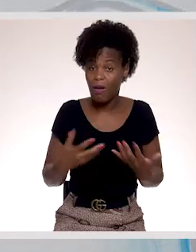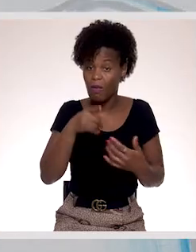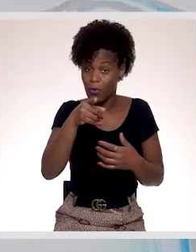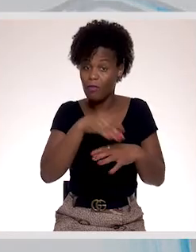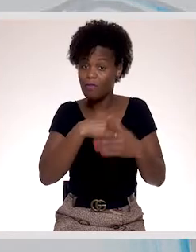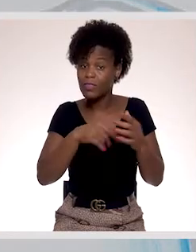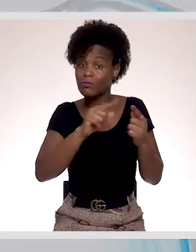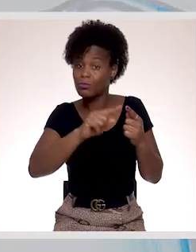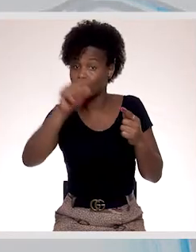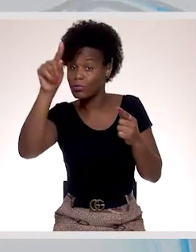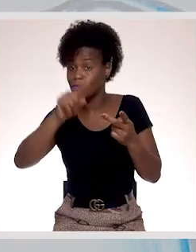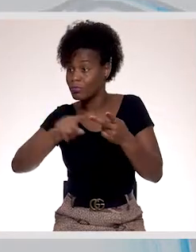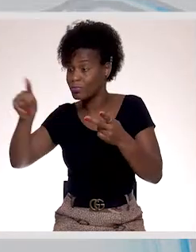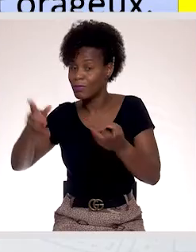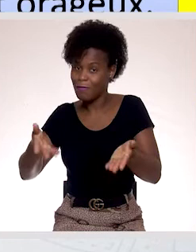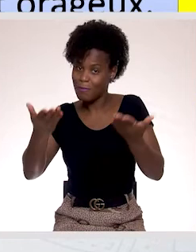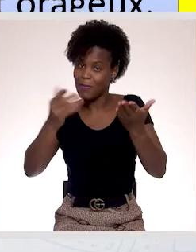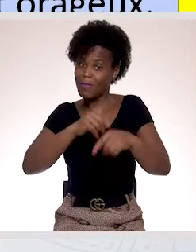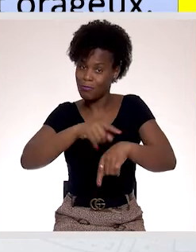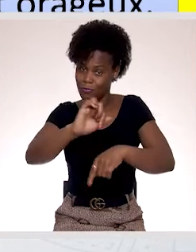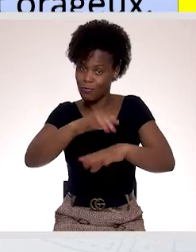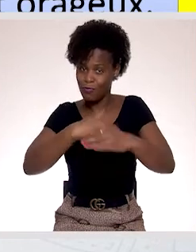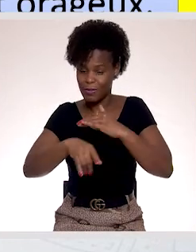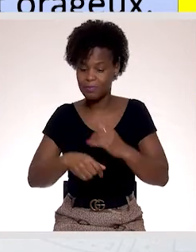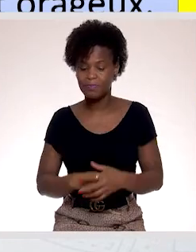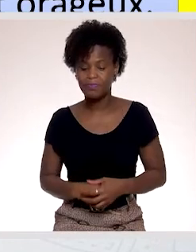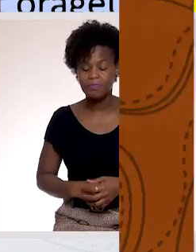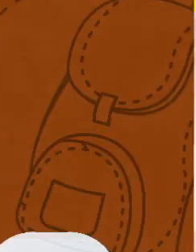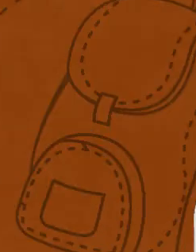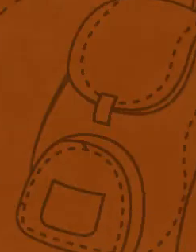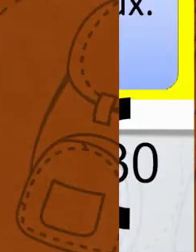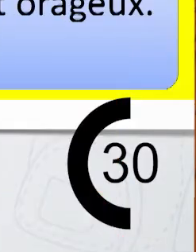à toi de faire la correspondance. Vas-y, prends le temps de le faire.